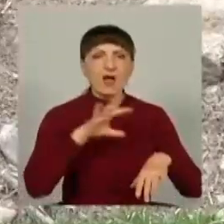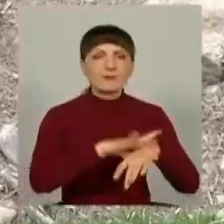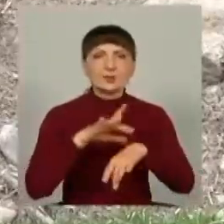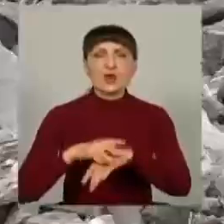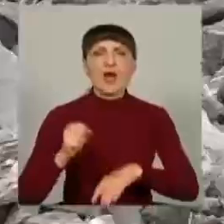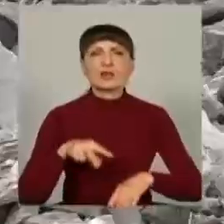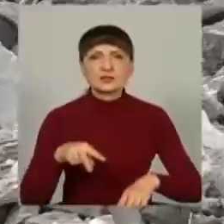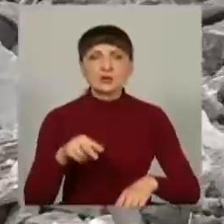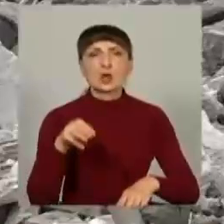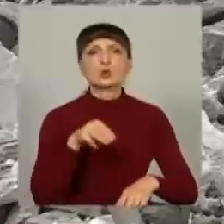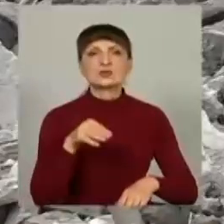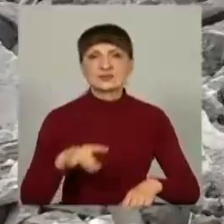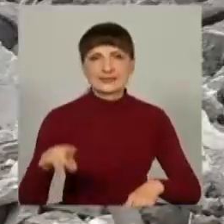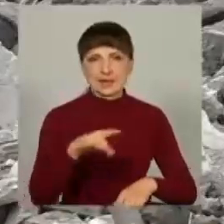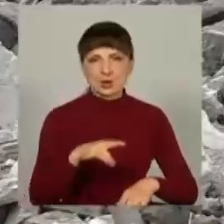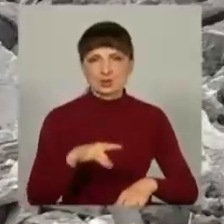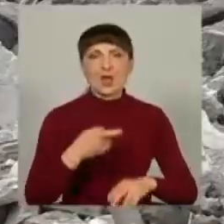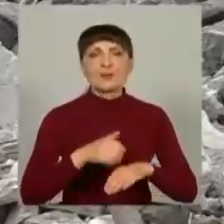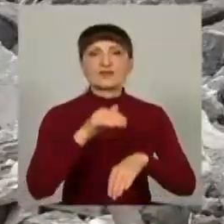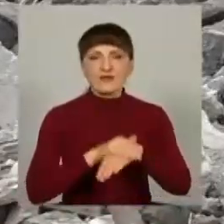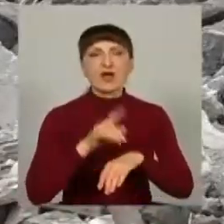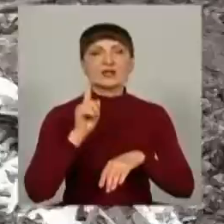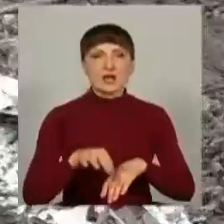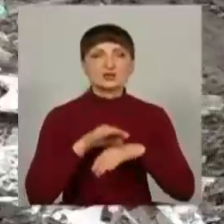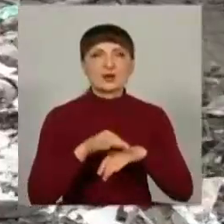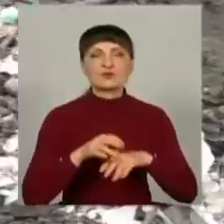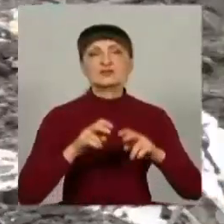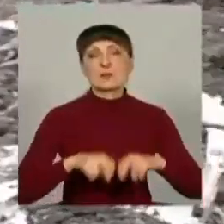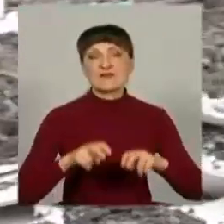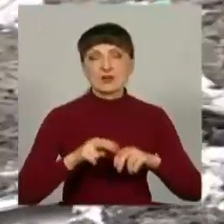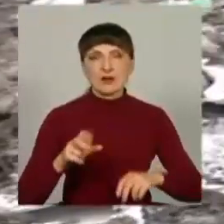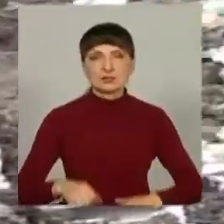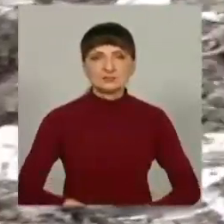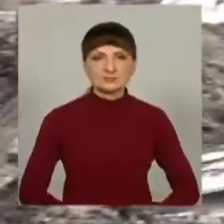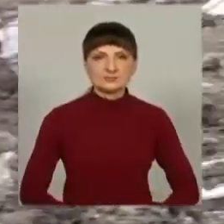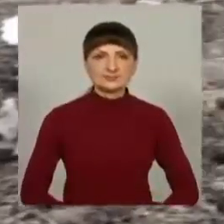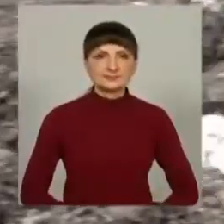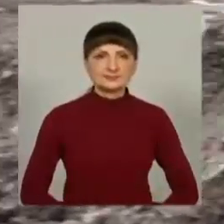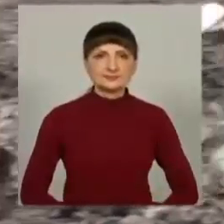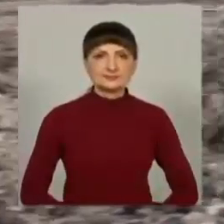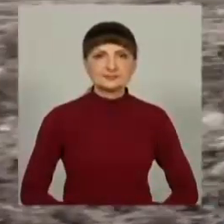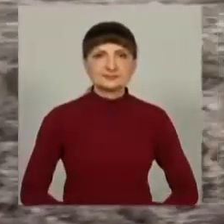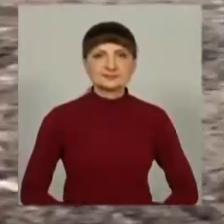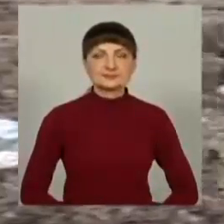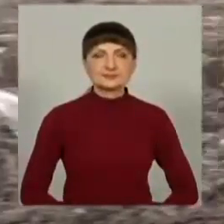алатауском и турксибском районах по данным фактам также проводятся проверки рустам are all buy after на ли мунайтпасова телеканал алматы